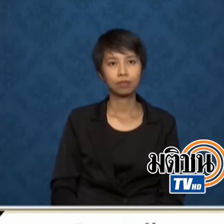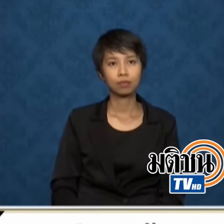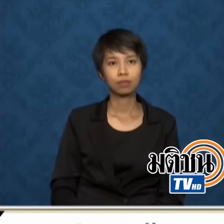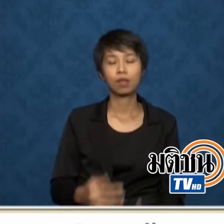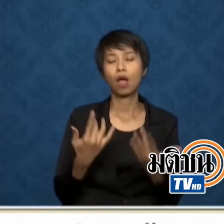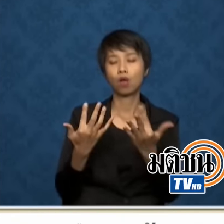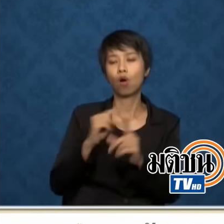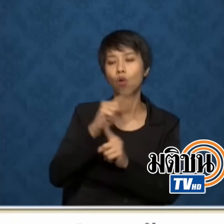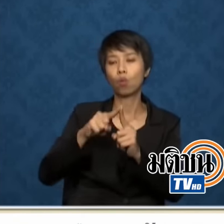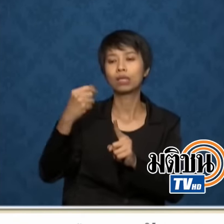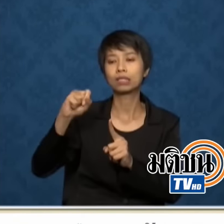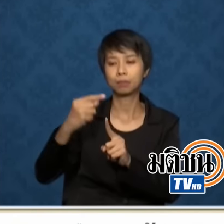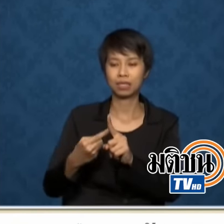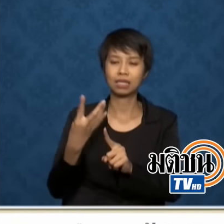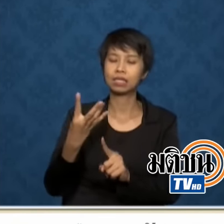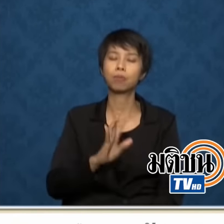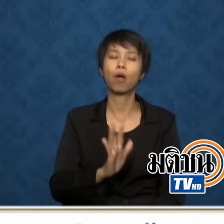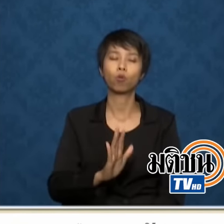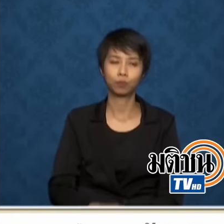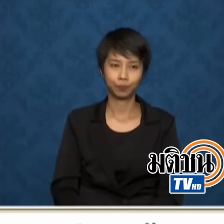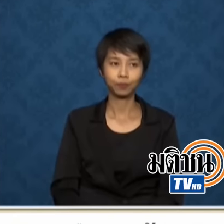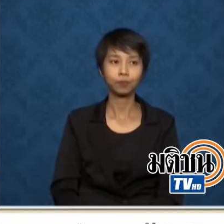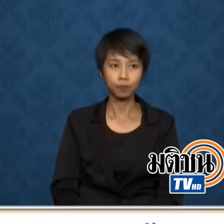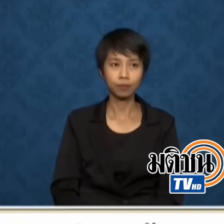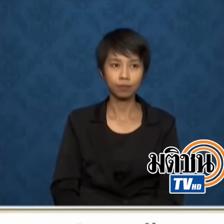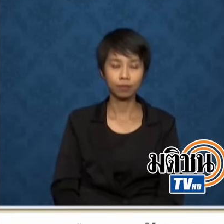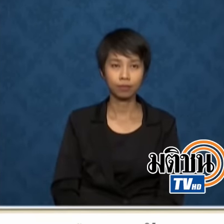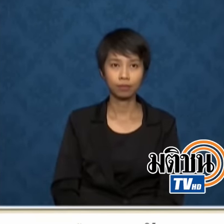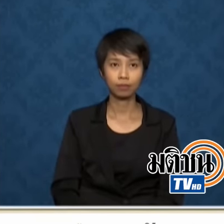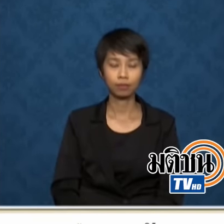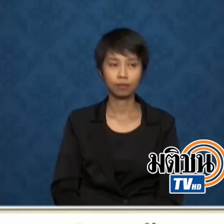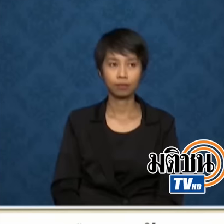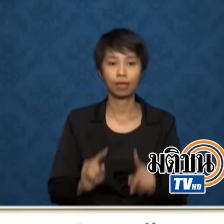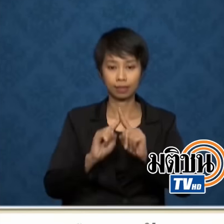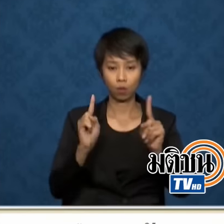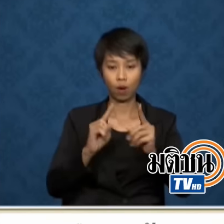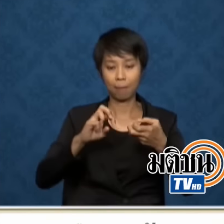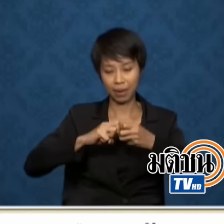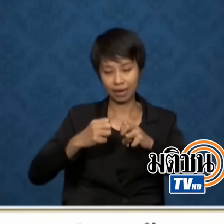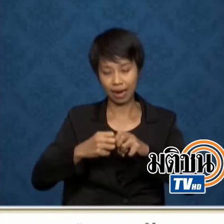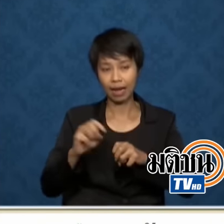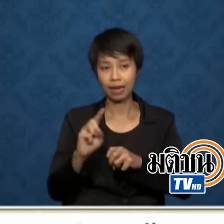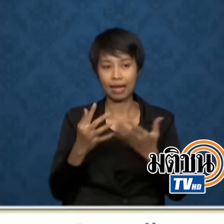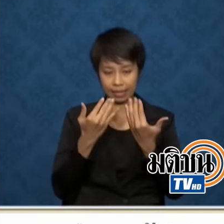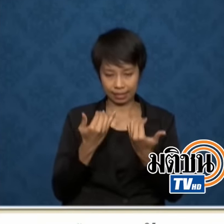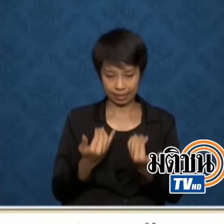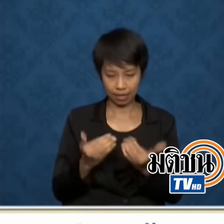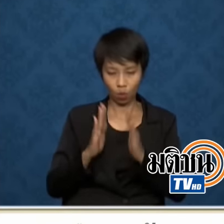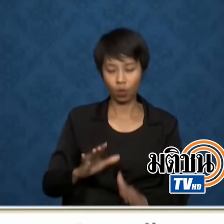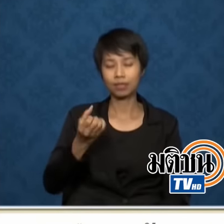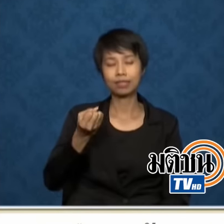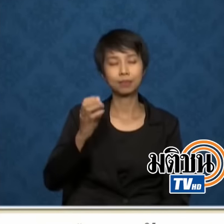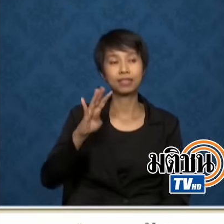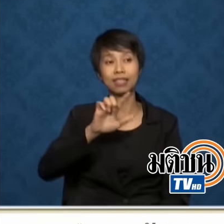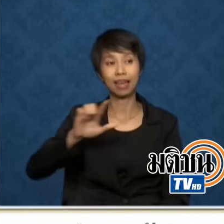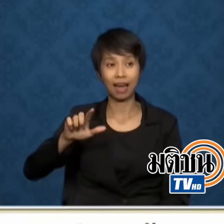ารอ10เมษานะคะแต่ปัญหาค่ะก็คือว่ามันมีแค่14ล้านคนนะก็จะสามารถใช้ตรงนี้ไป